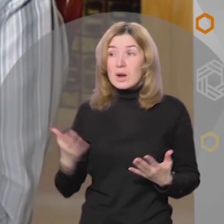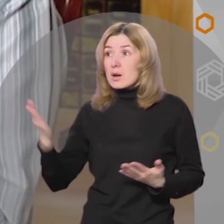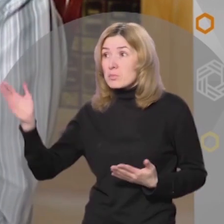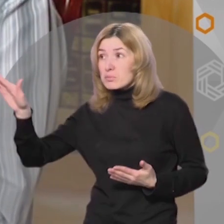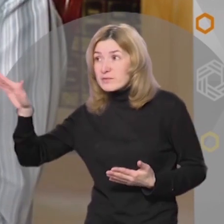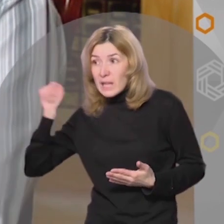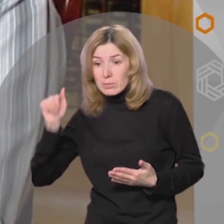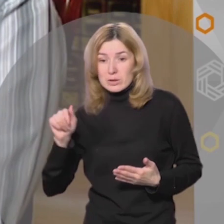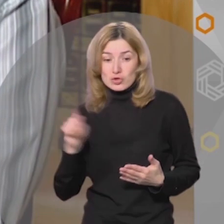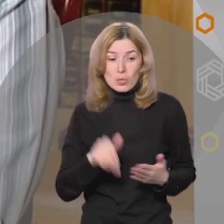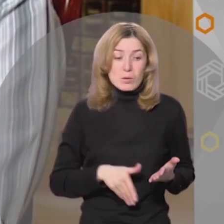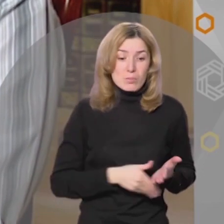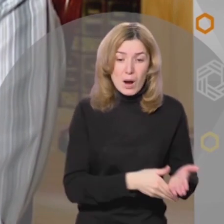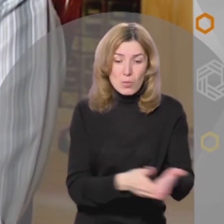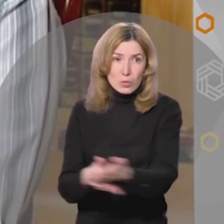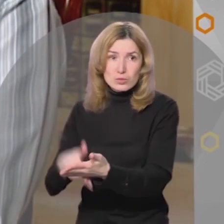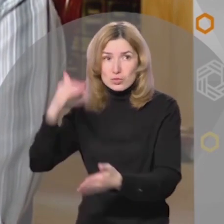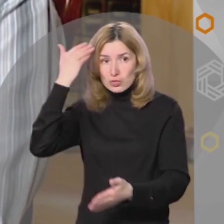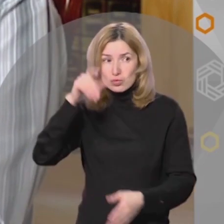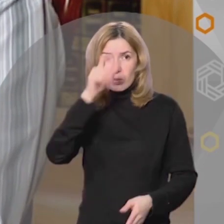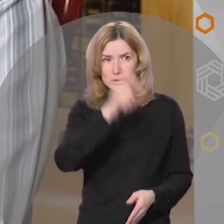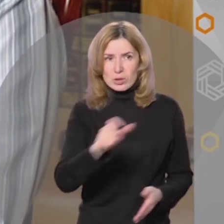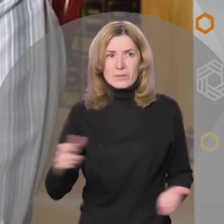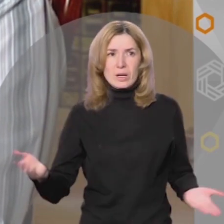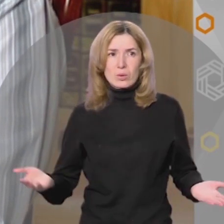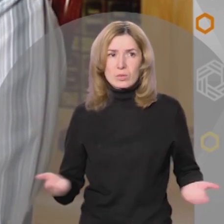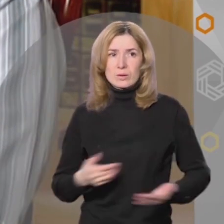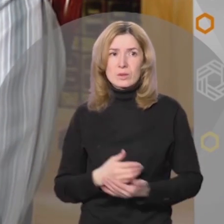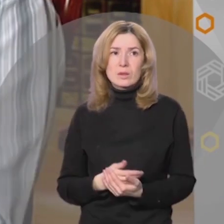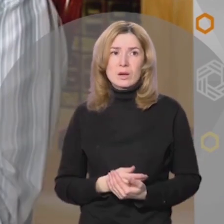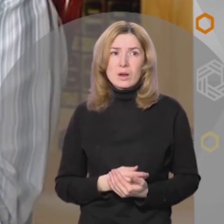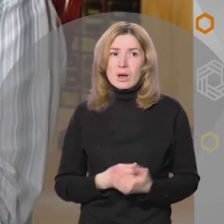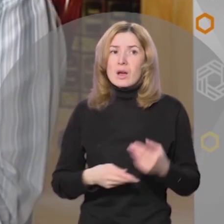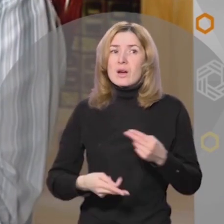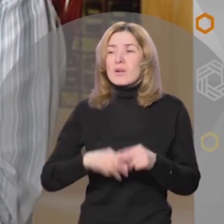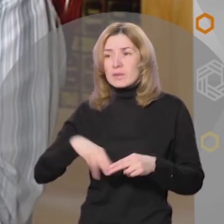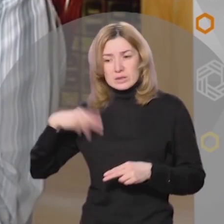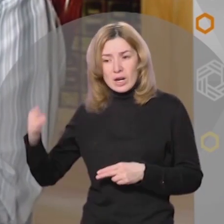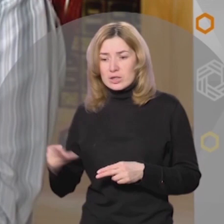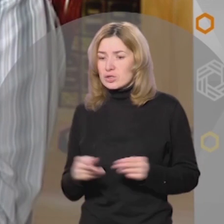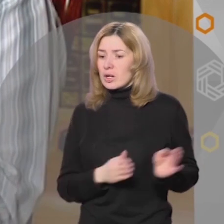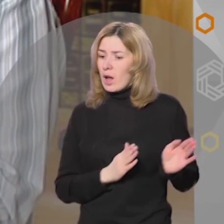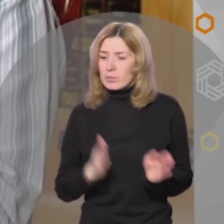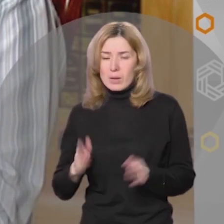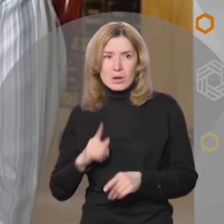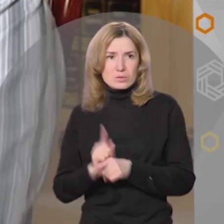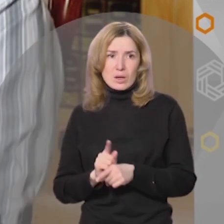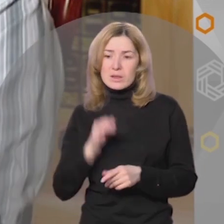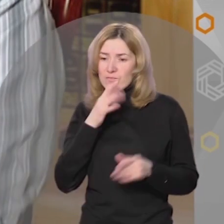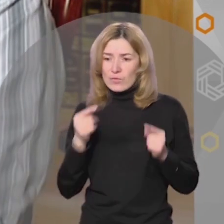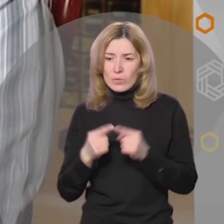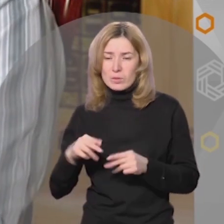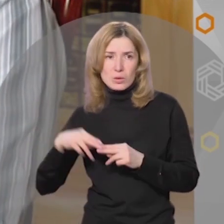Брал взаймы, чтобы помочь чужому человеку. Возвращал же долги всегда аккуратно и